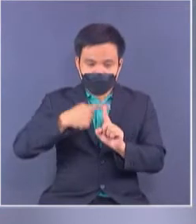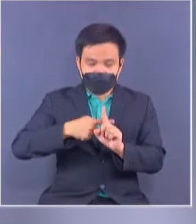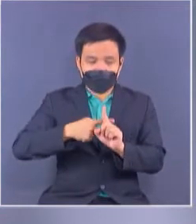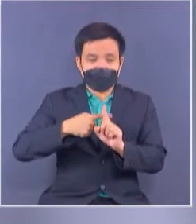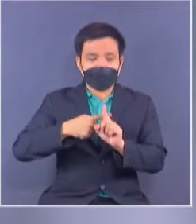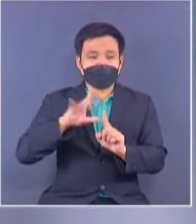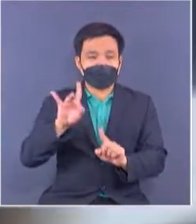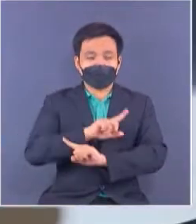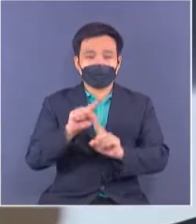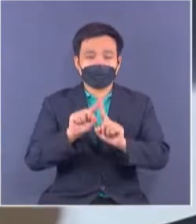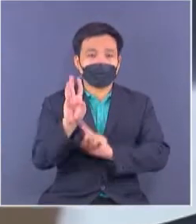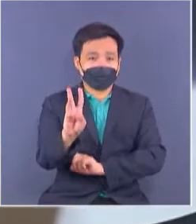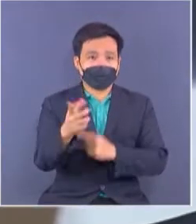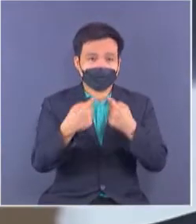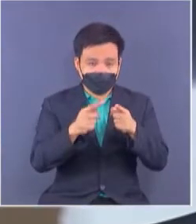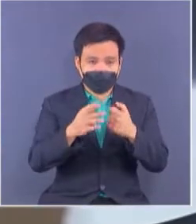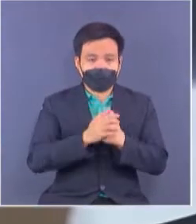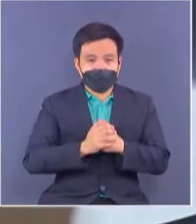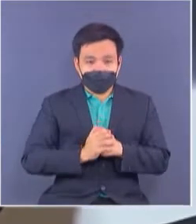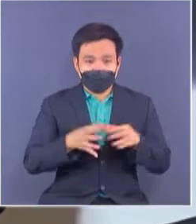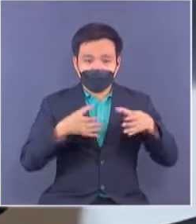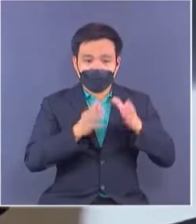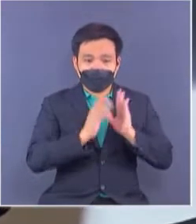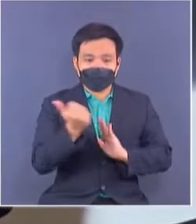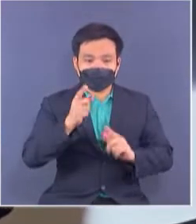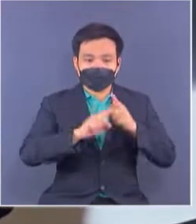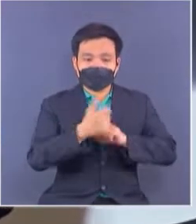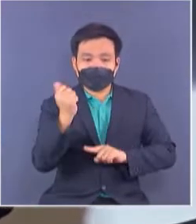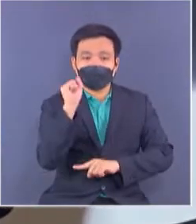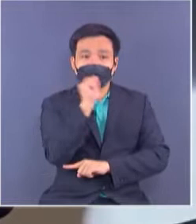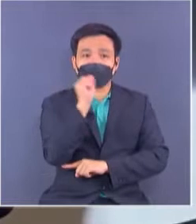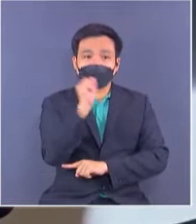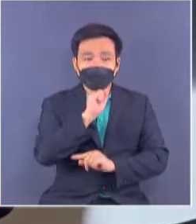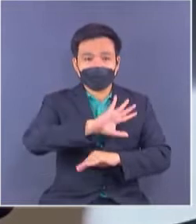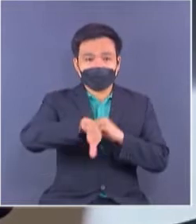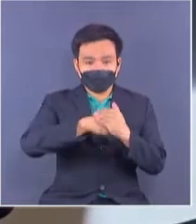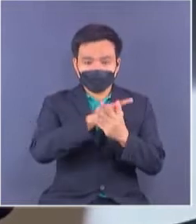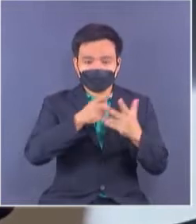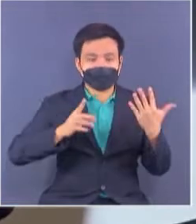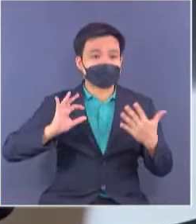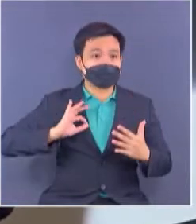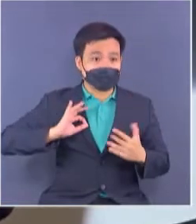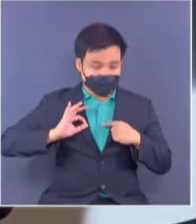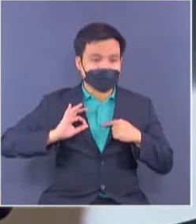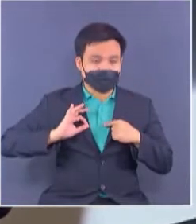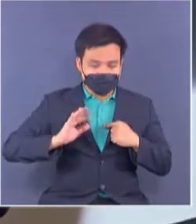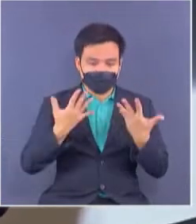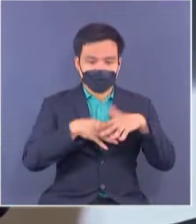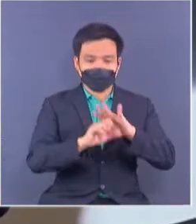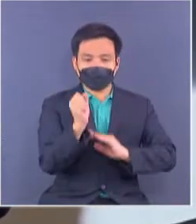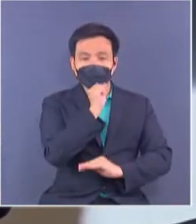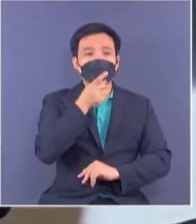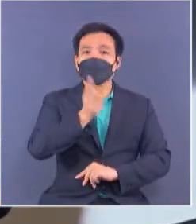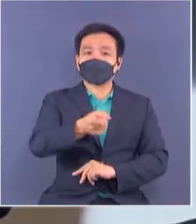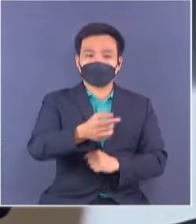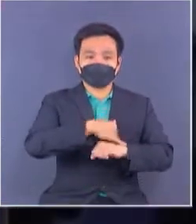นี้ค่ะแต่สมาชิกที่เหลืออย่างอีทึกเยซองชินดงอึนฮยอกโชเฮเรียวอุกและคิวฮยอนจะยังเข้าร่วมคอนเสิร์ต